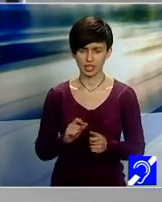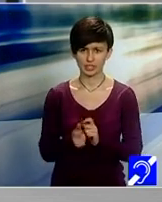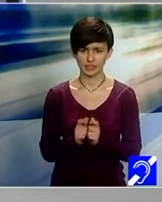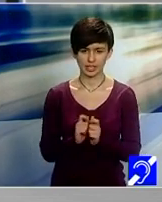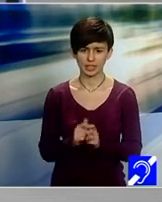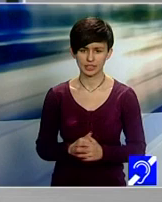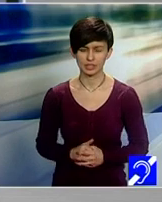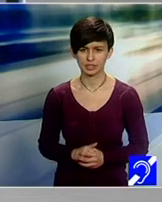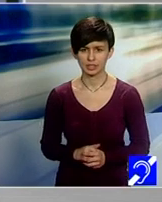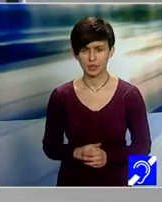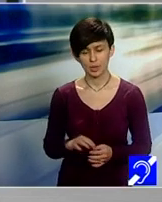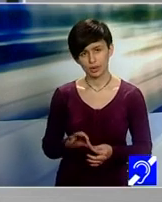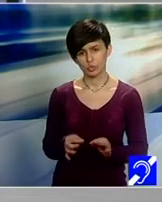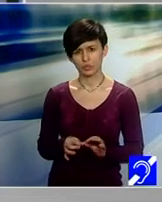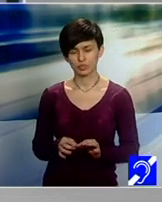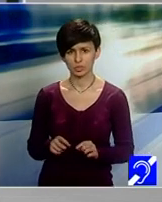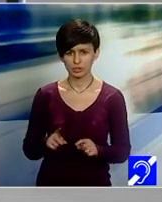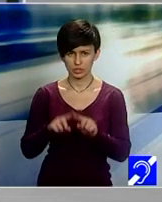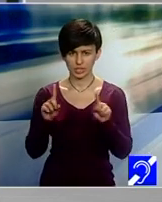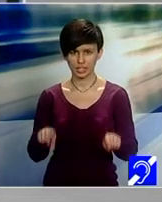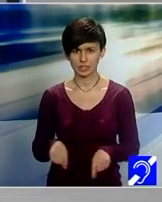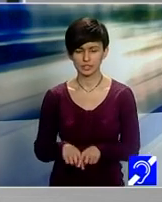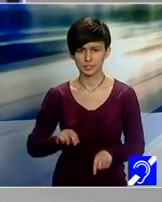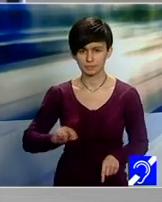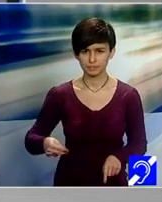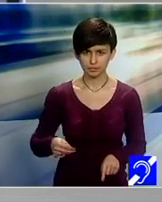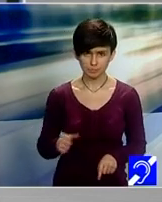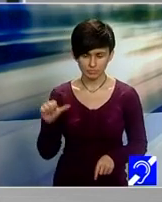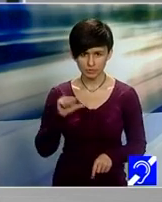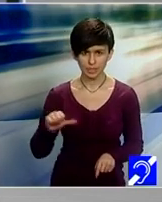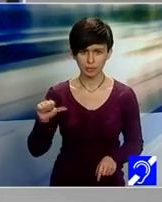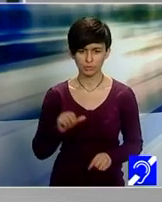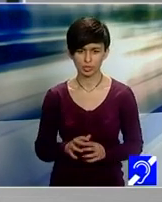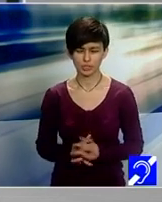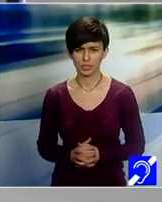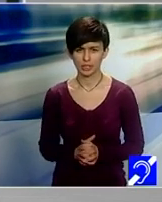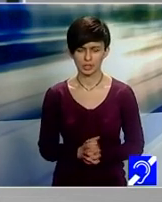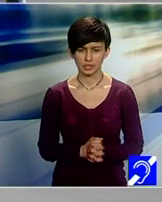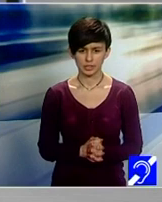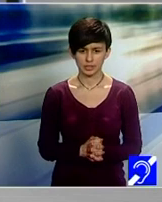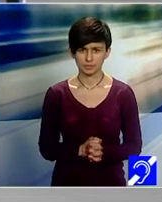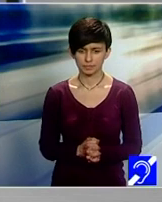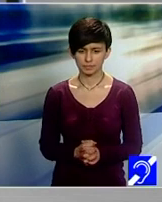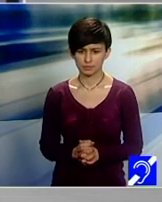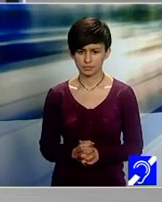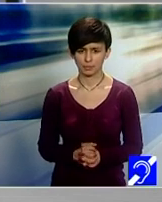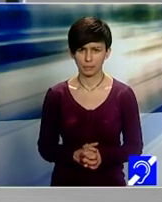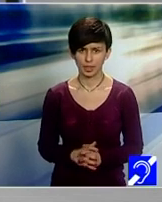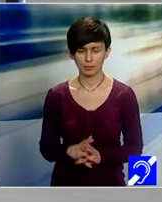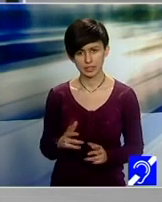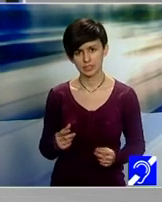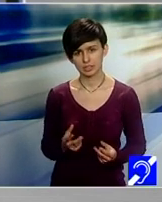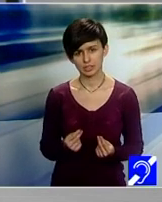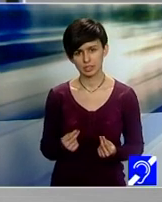credit ipotecar, trebuie să existe o unitate terminologică. Mai este o problemă în ceea ce privește momentul de la care curg anumite